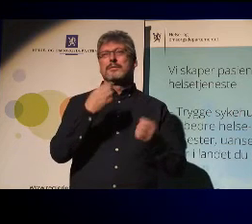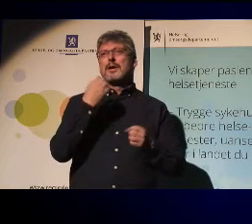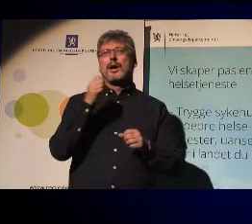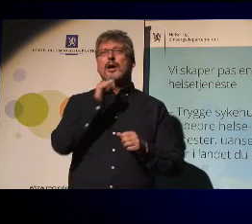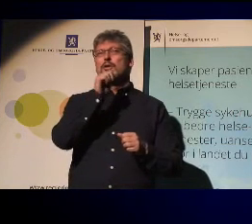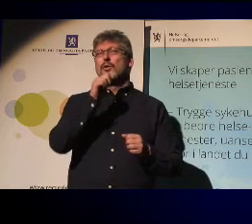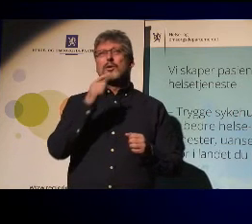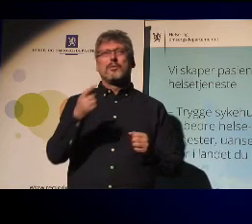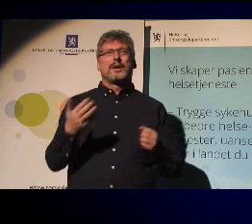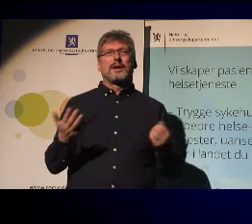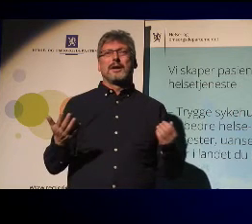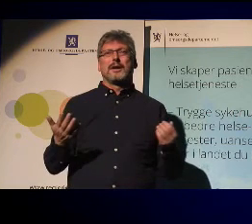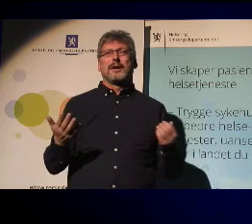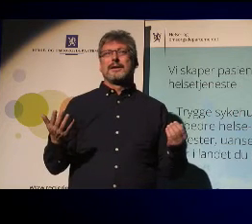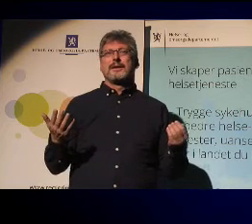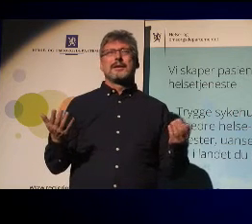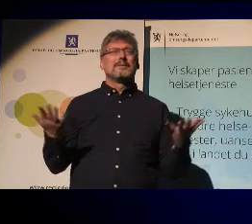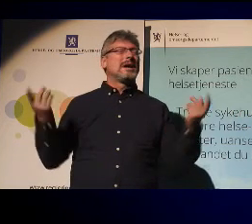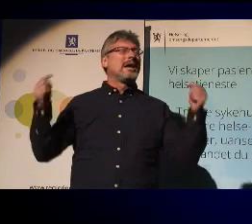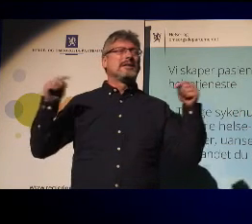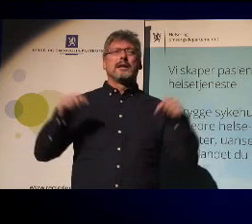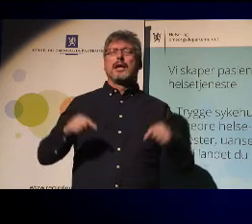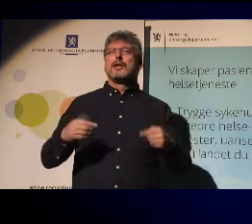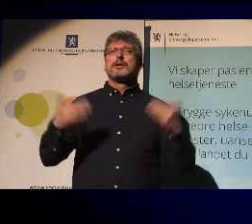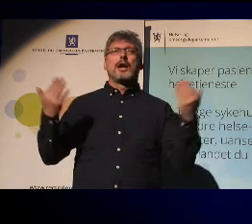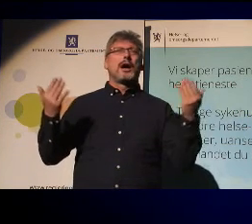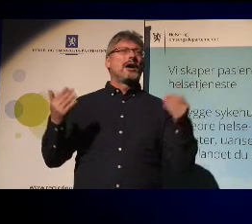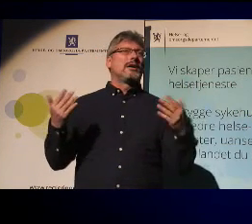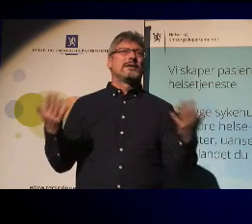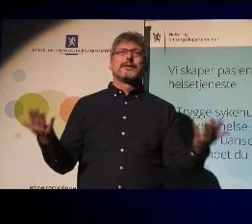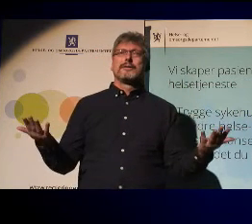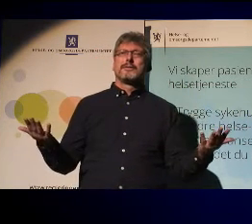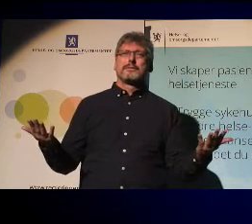Men vad gör du idag?